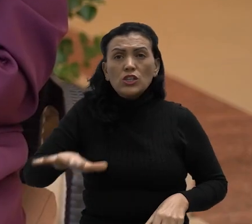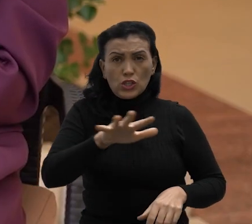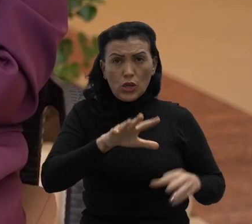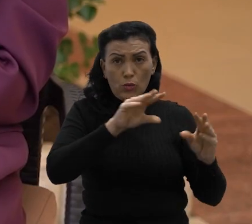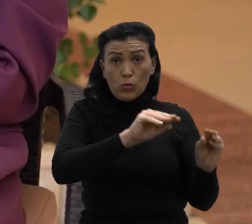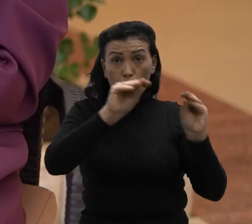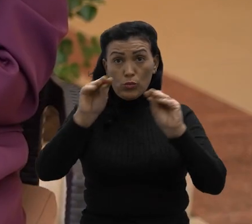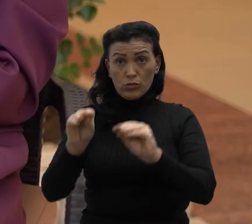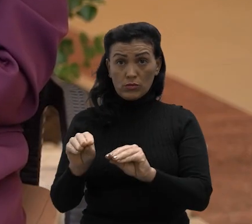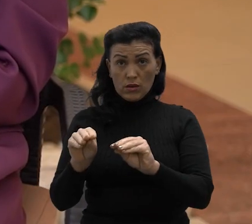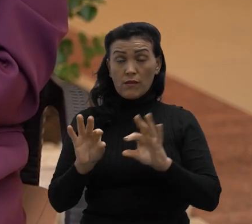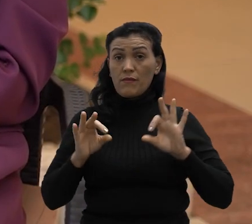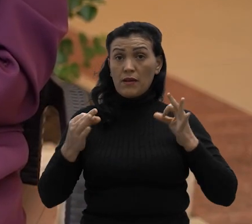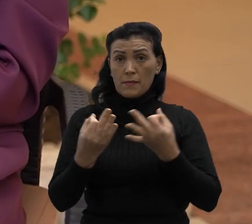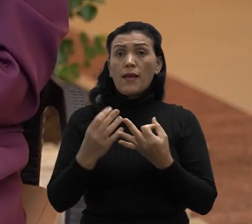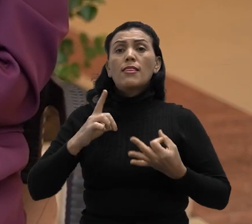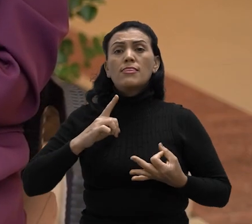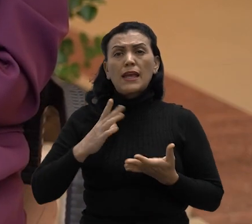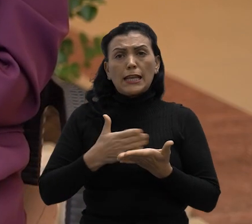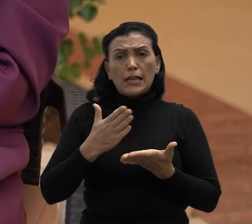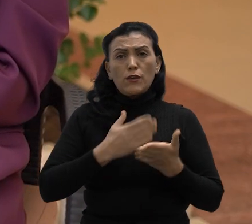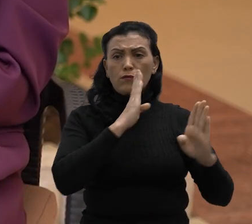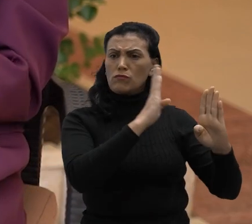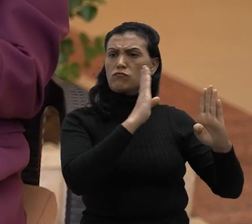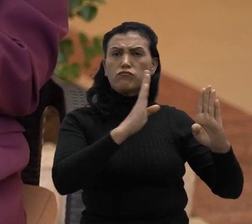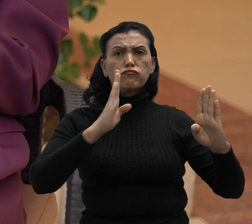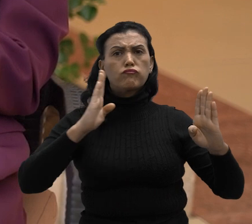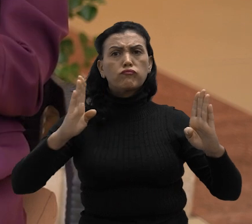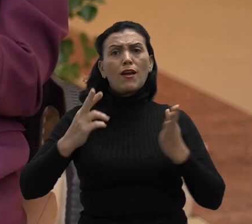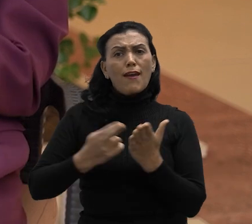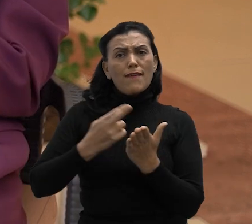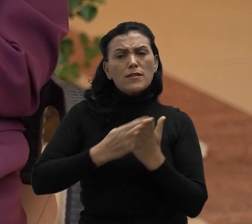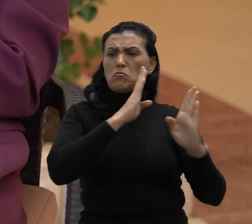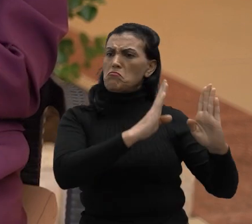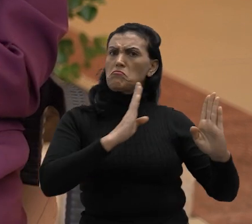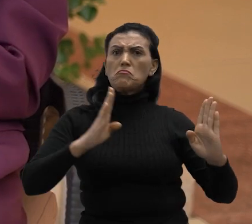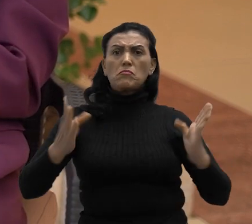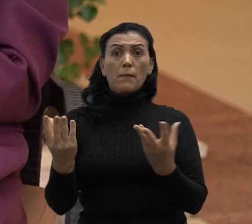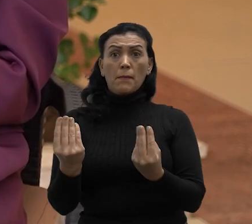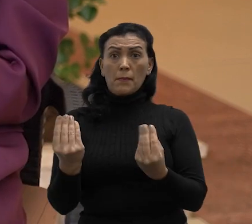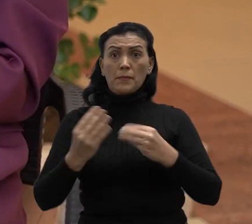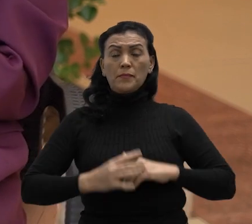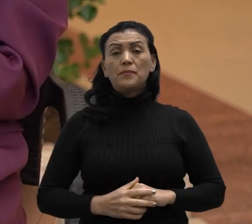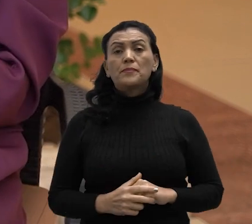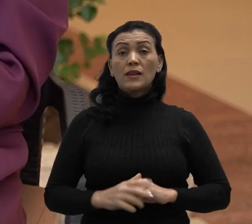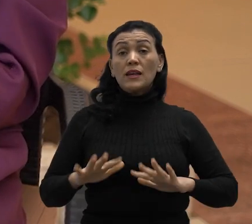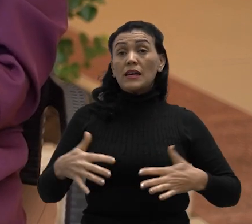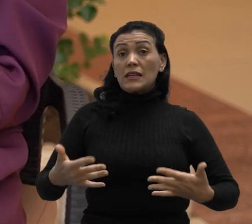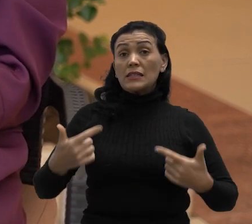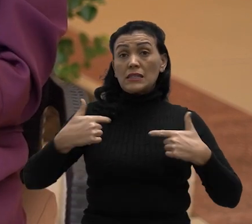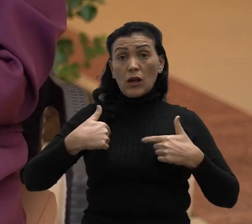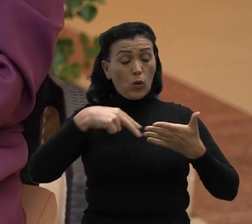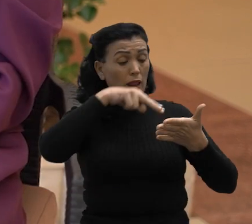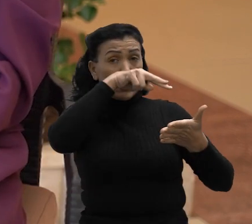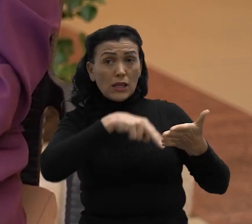في المنطقة اللي انا رحت عليها كان في مكتبة، هاي المكتبة كان فيها مجلات كتير وكتب كتير، وكنا يعني امور الثقافة